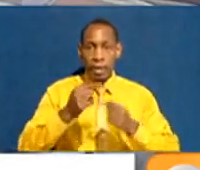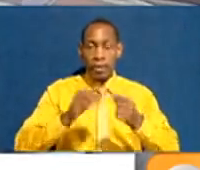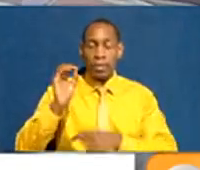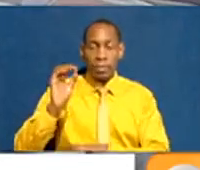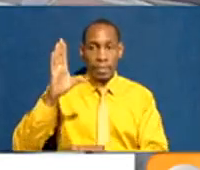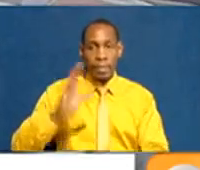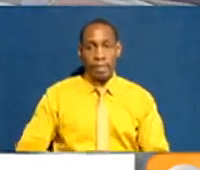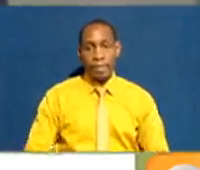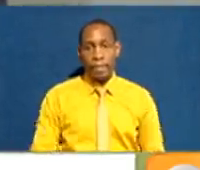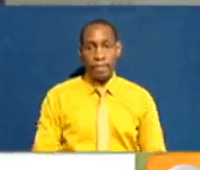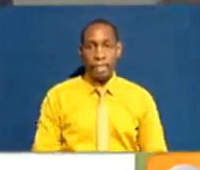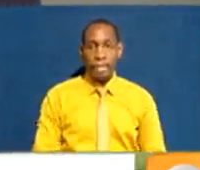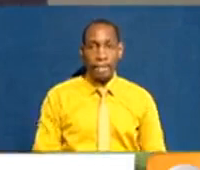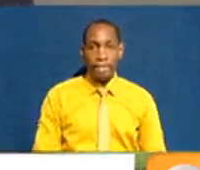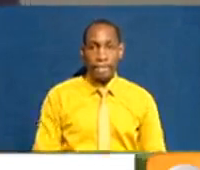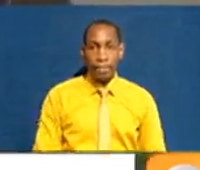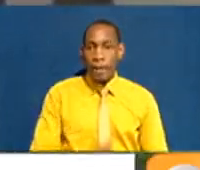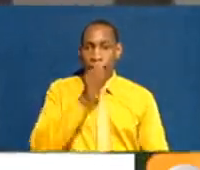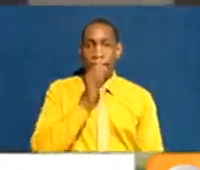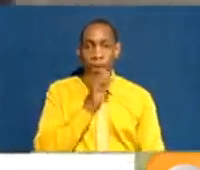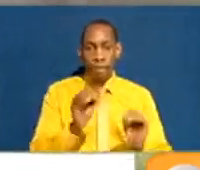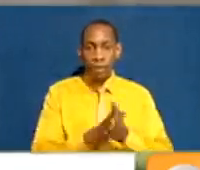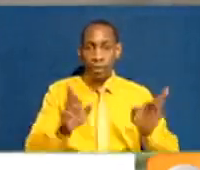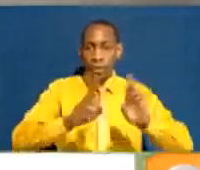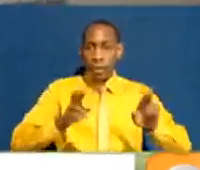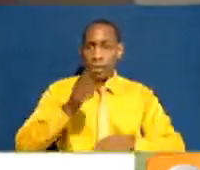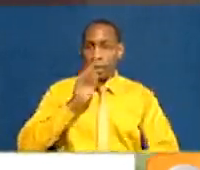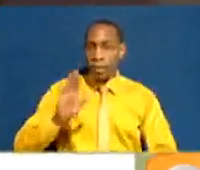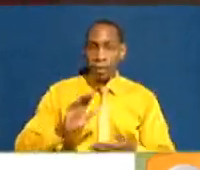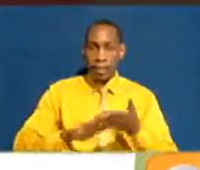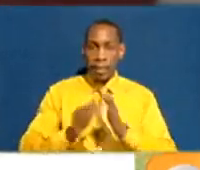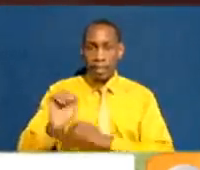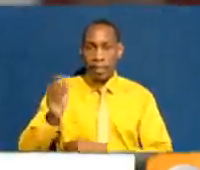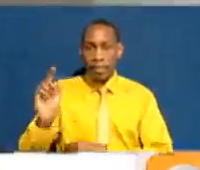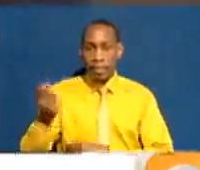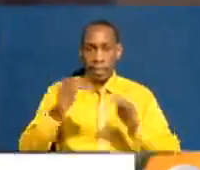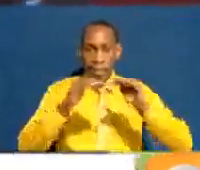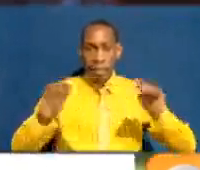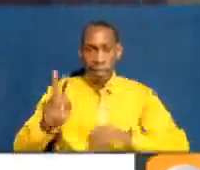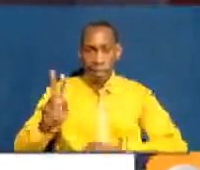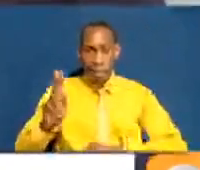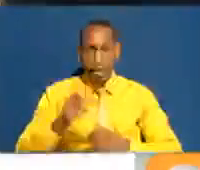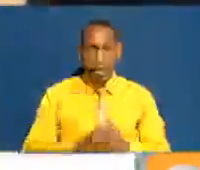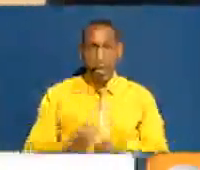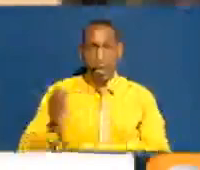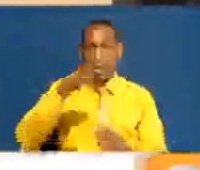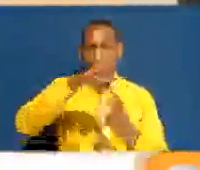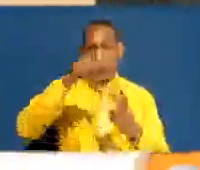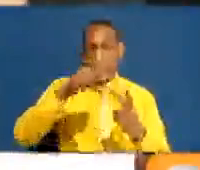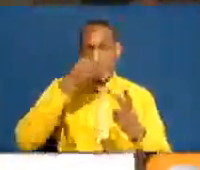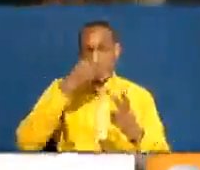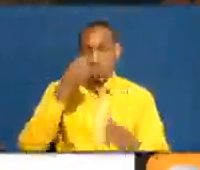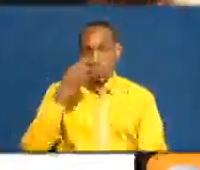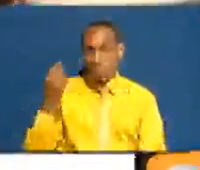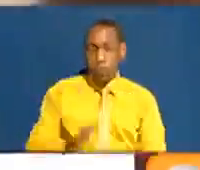kupanda. Sisi ilikuwa anapojiandaa kuapishwa kama rais wa tano wa Jamhuri ya Kenya, Rais Mteule William